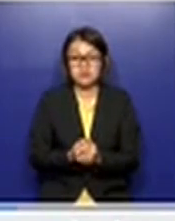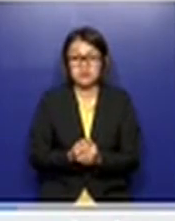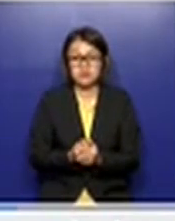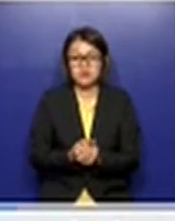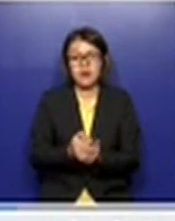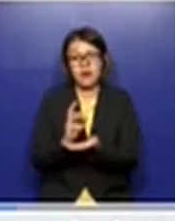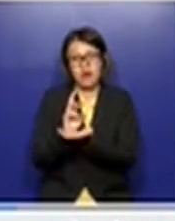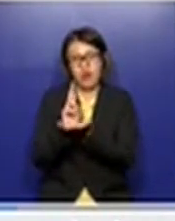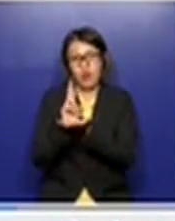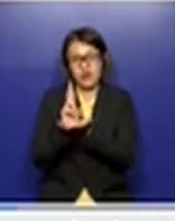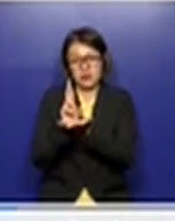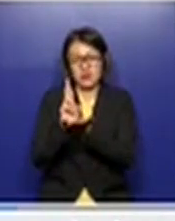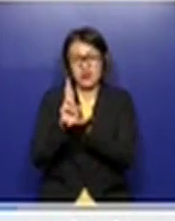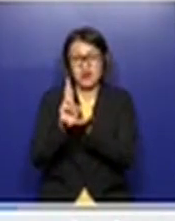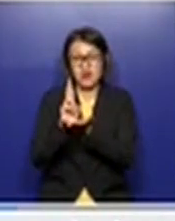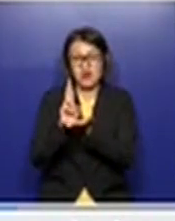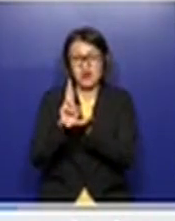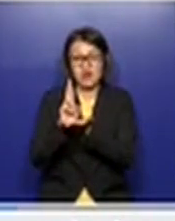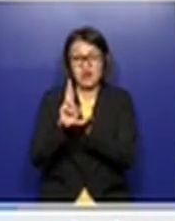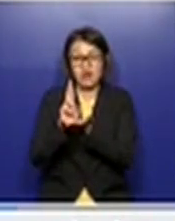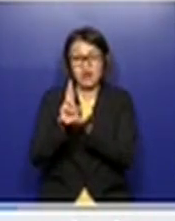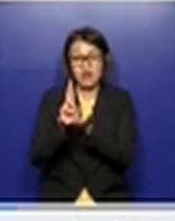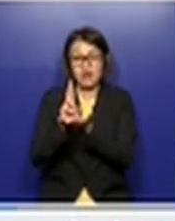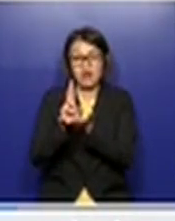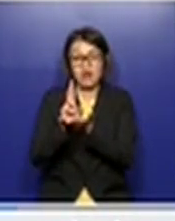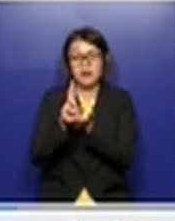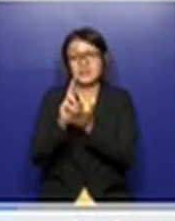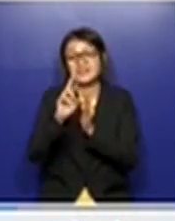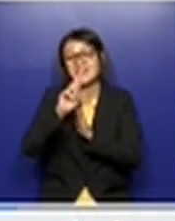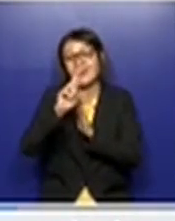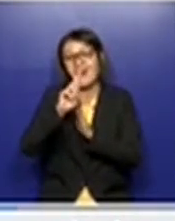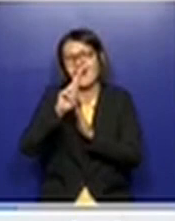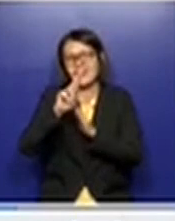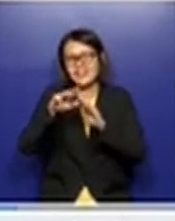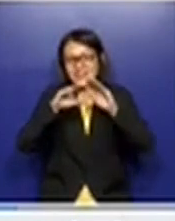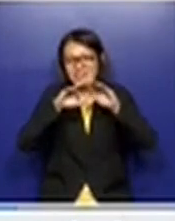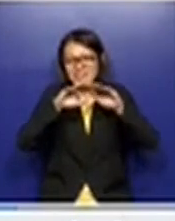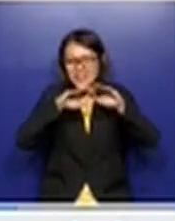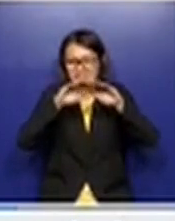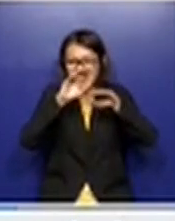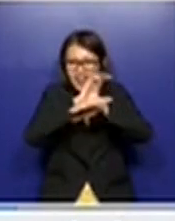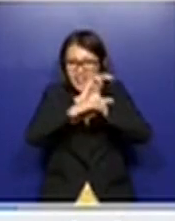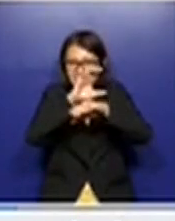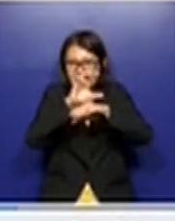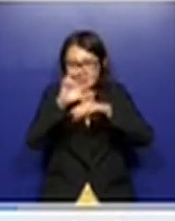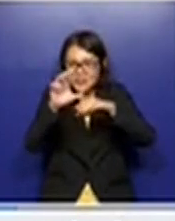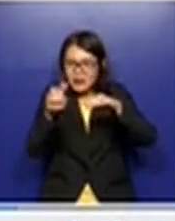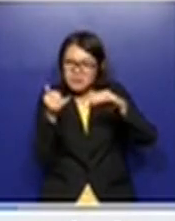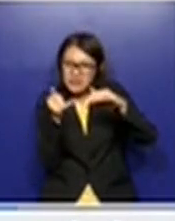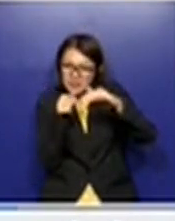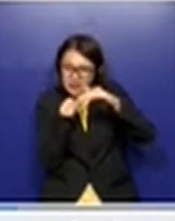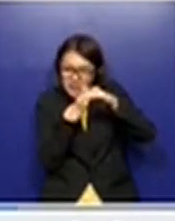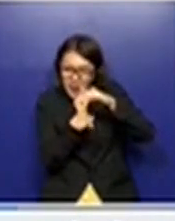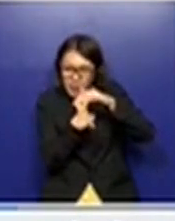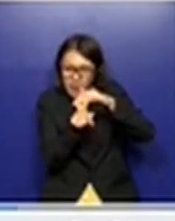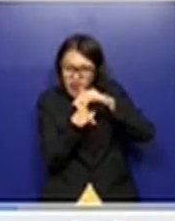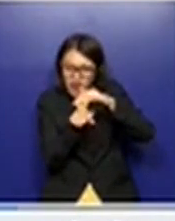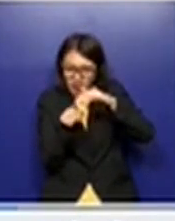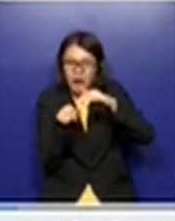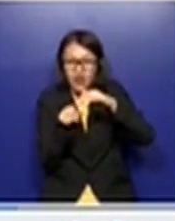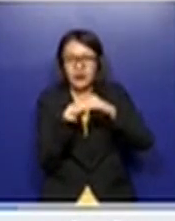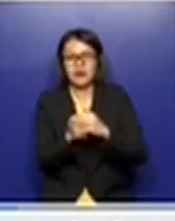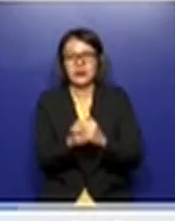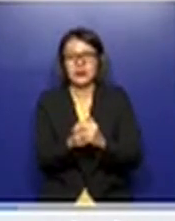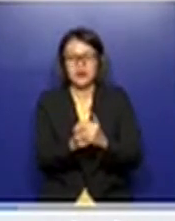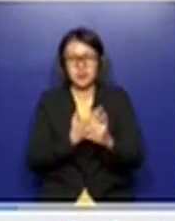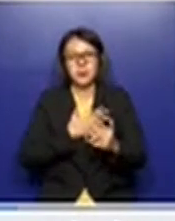วัลที่ถ้ำหลวงถือว่าผมก็ชื่นชมนะครับถือว่าเป็นรางวัลนานาชาติผมภาคภูมิใจม